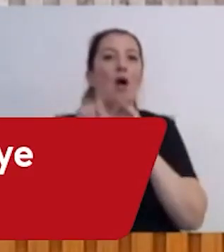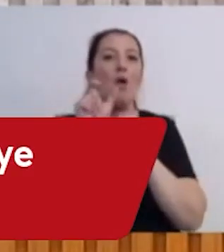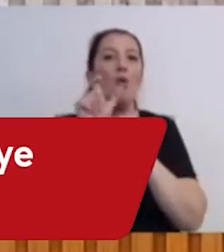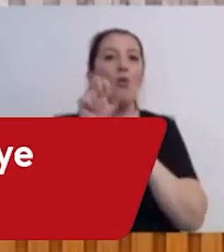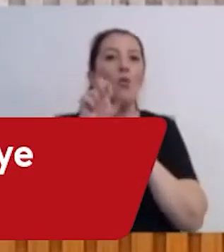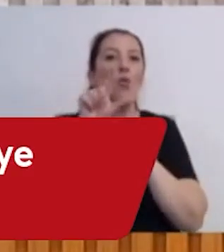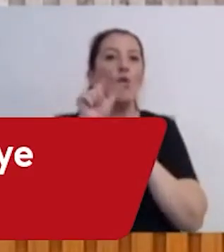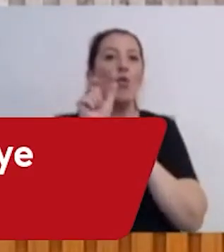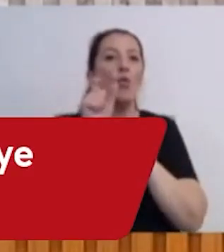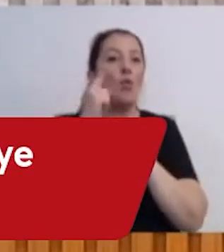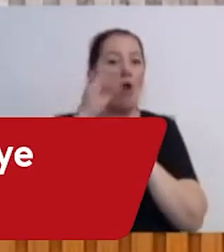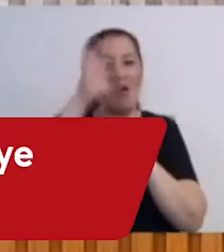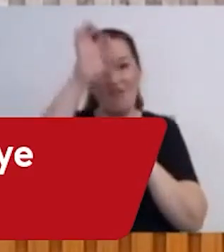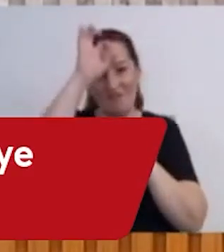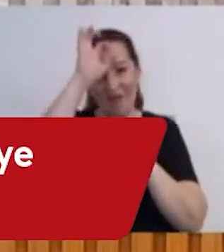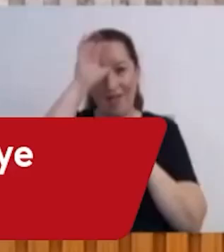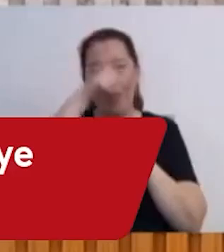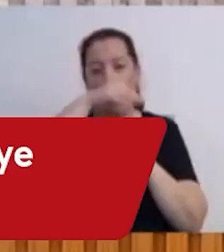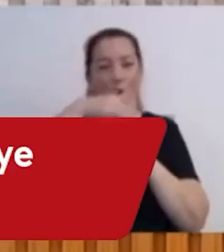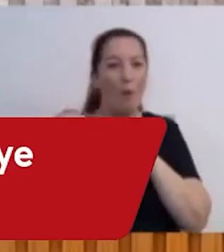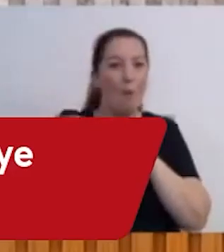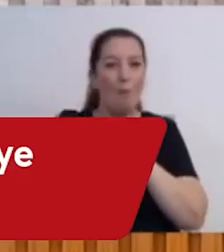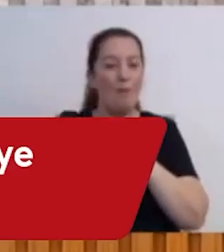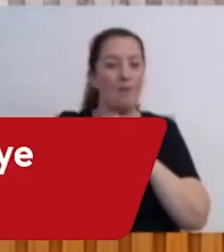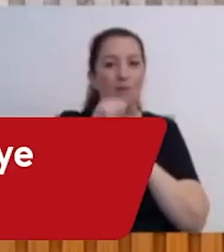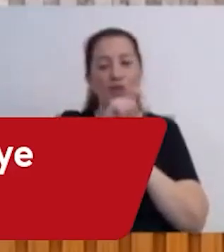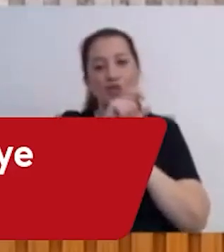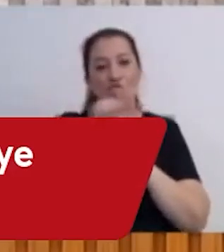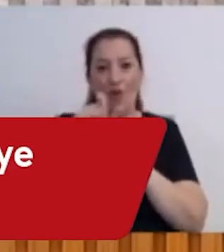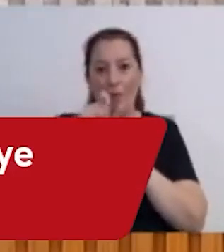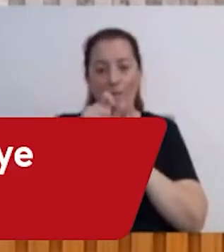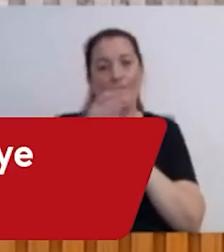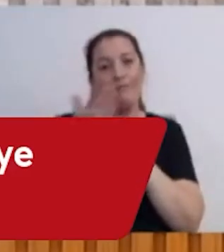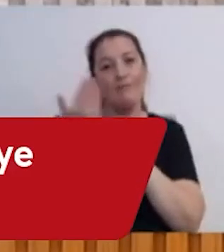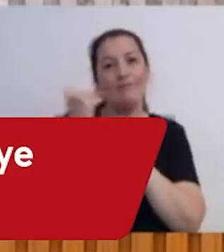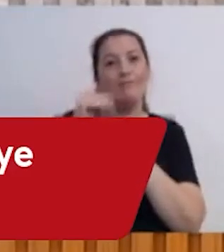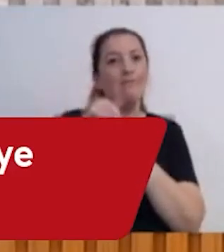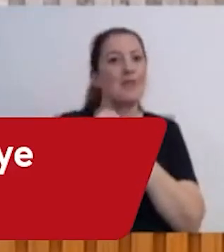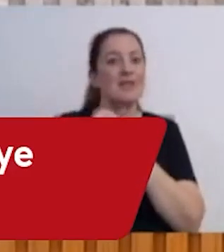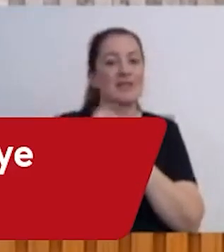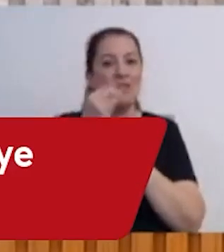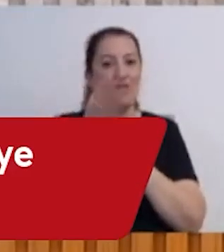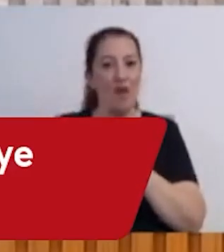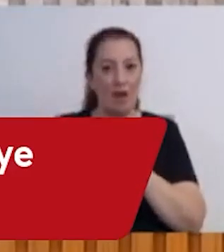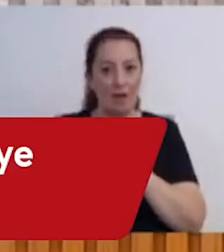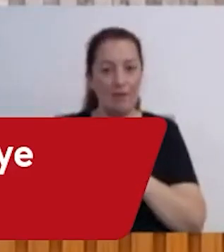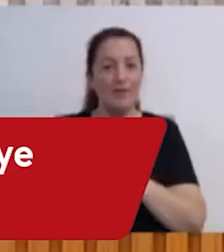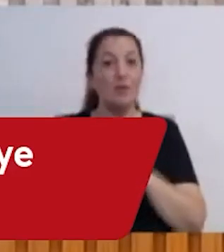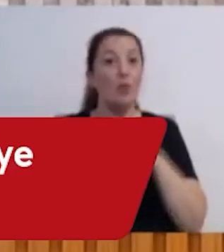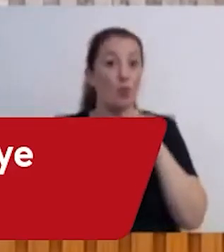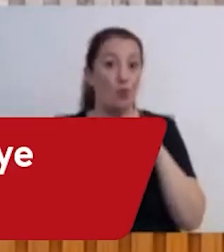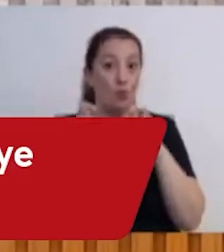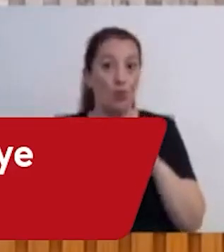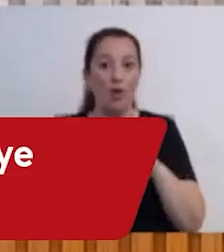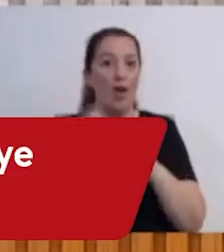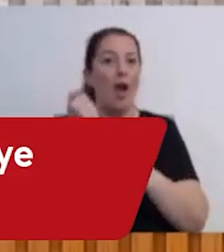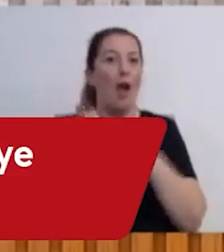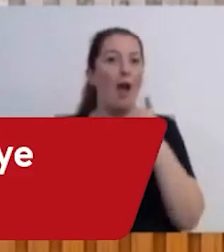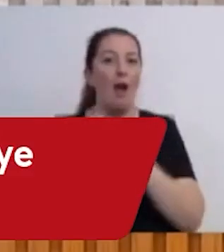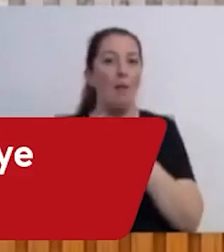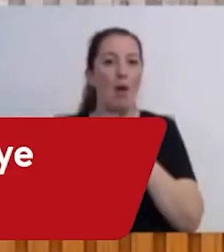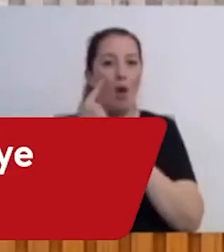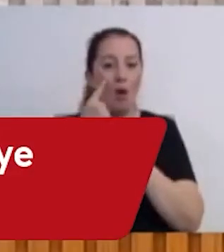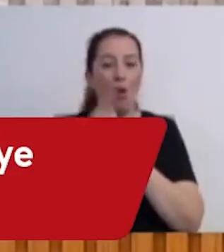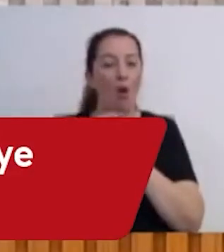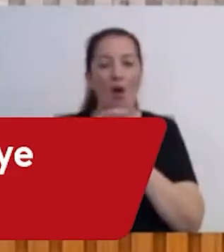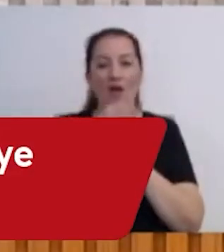Sultan Mehmet Caddesi'ne önergeye cevap ver. Buradaki geçmiş meclislerde verdiğimiz, buradaki araçların geçtiğini ifade